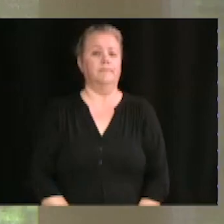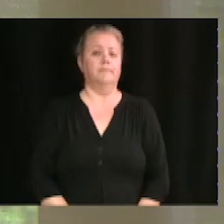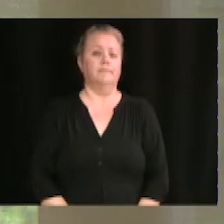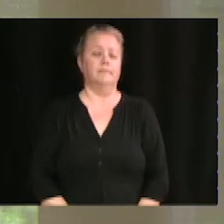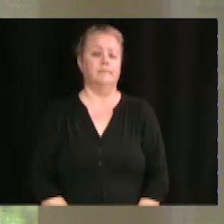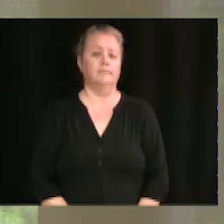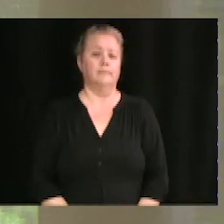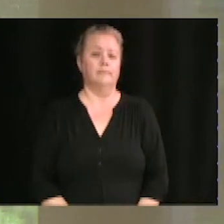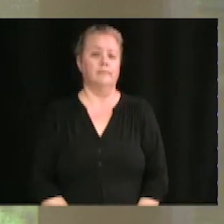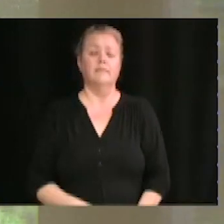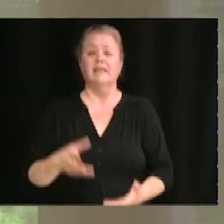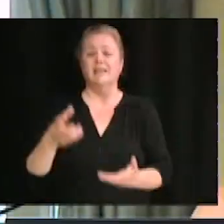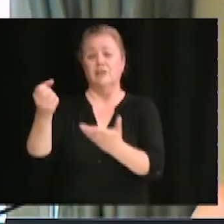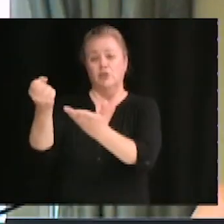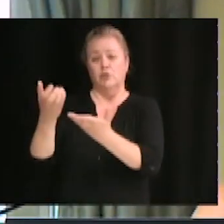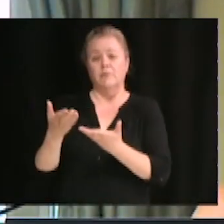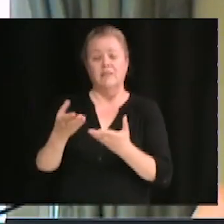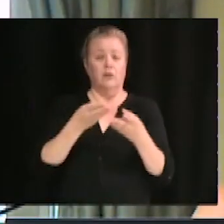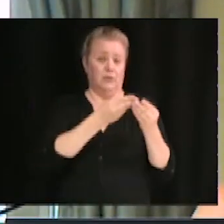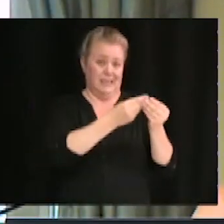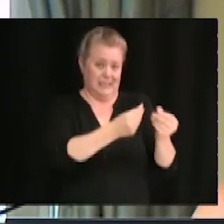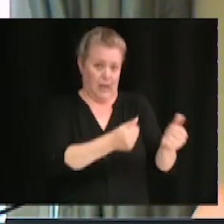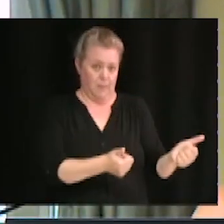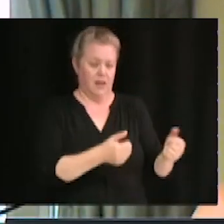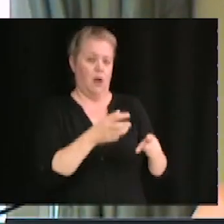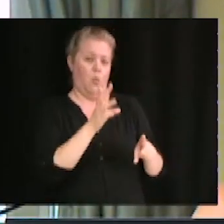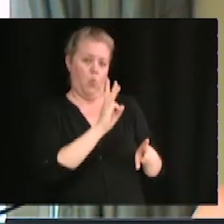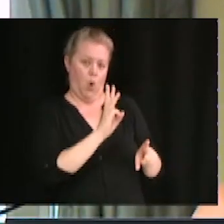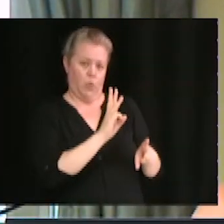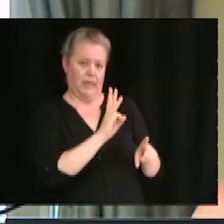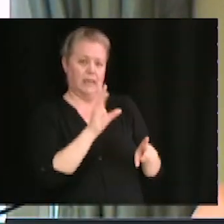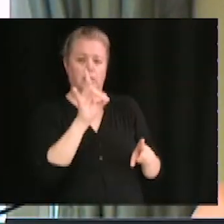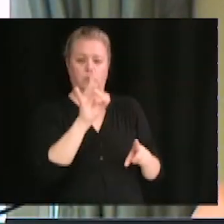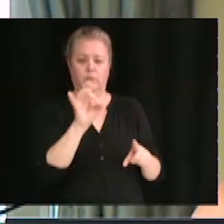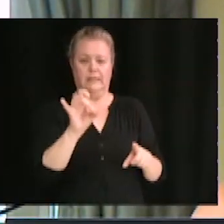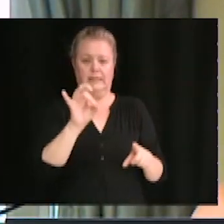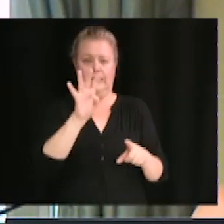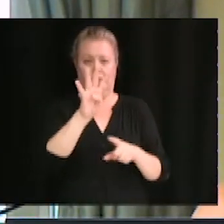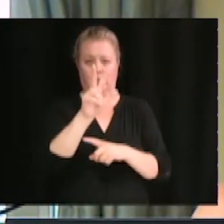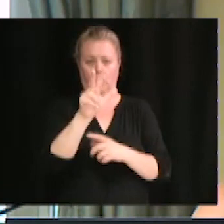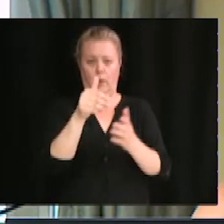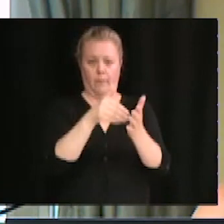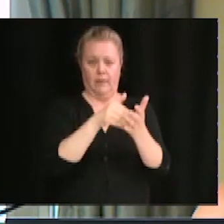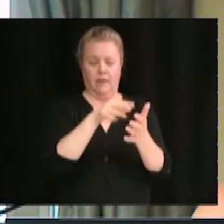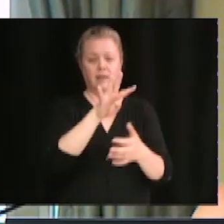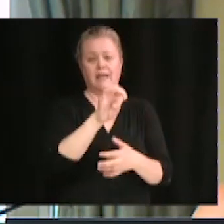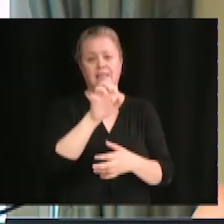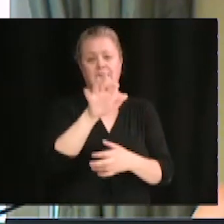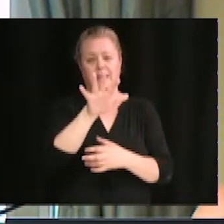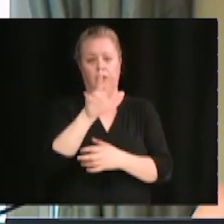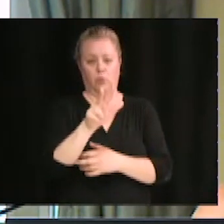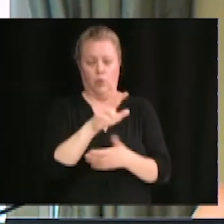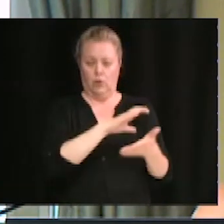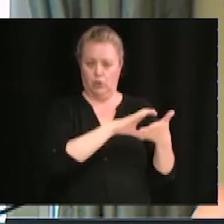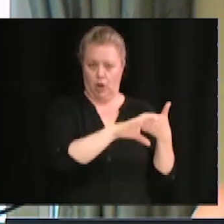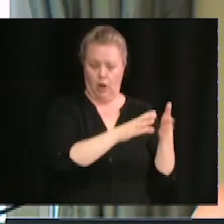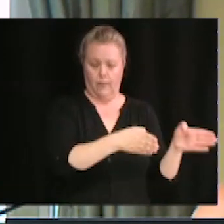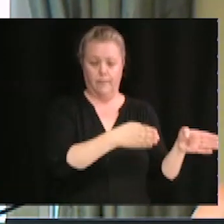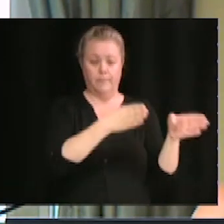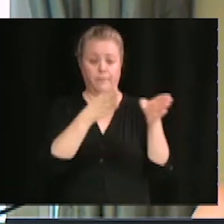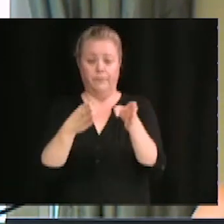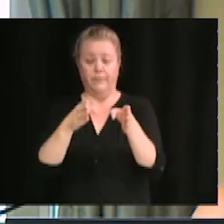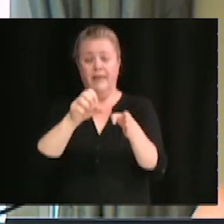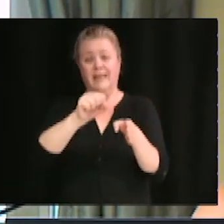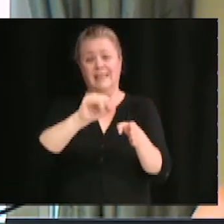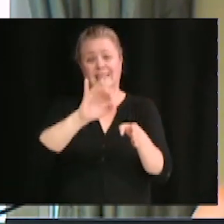La soumission de Sablière-Warwick au montant de 843 453 $ et de Sintra